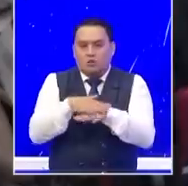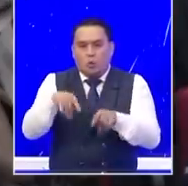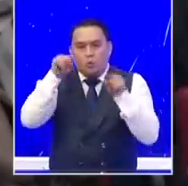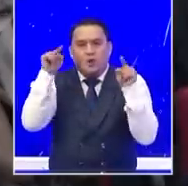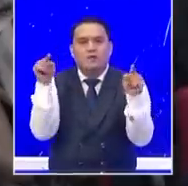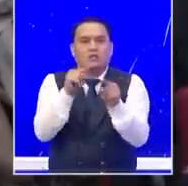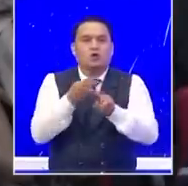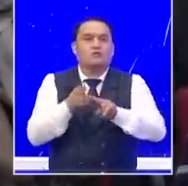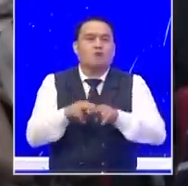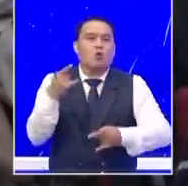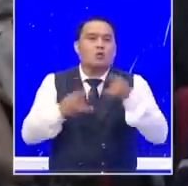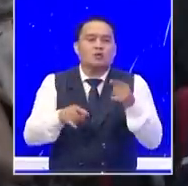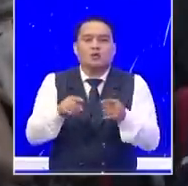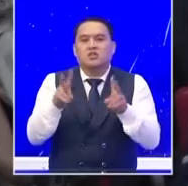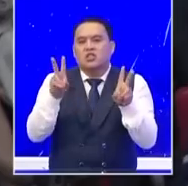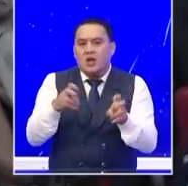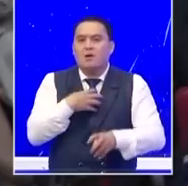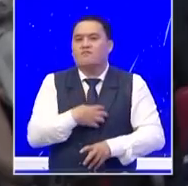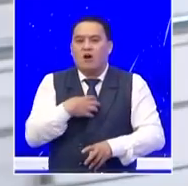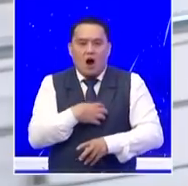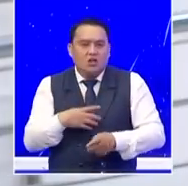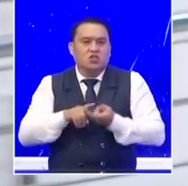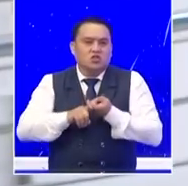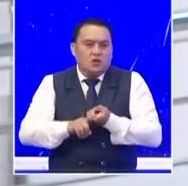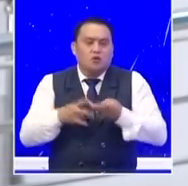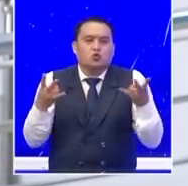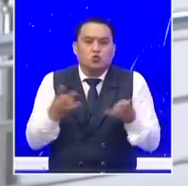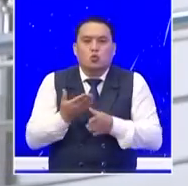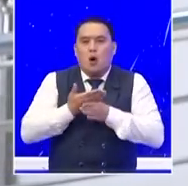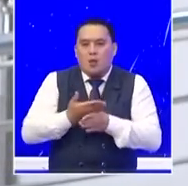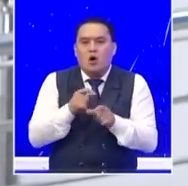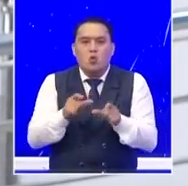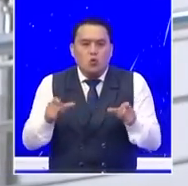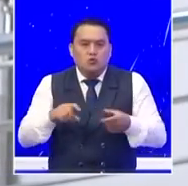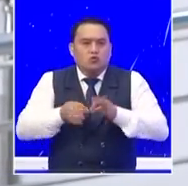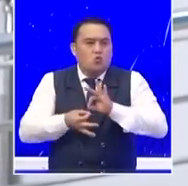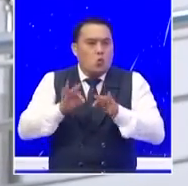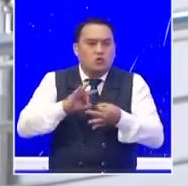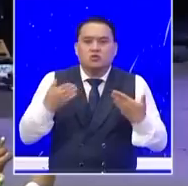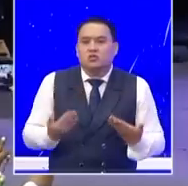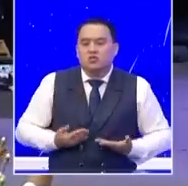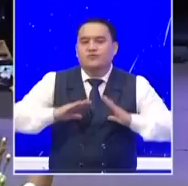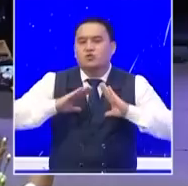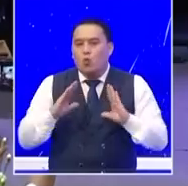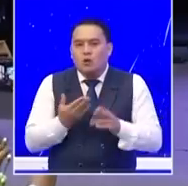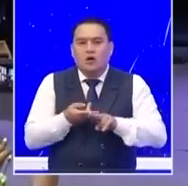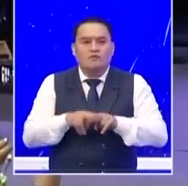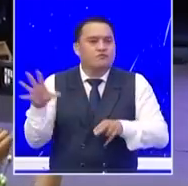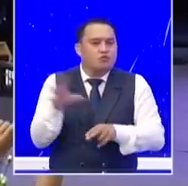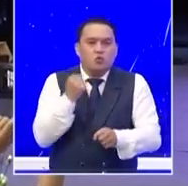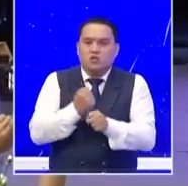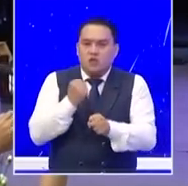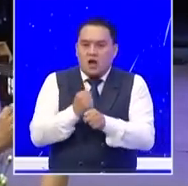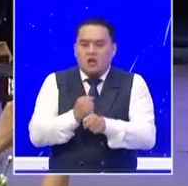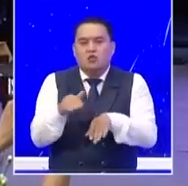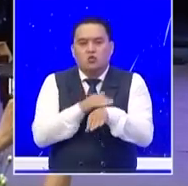Куранбеку. В передачах он затрагивал самые актуальные темы, помогал людям разобраться в сложных жизненных ситуациях и делал все